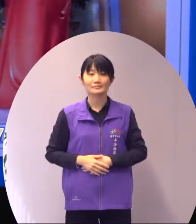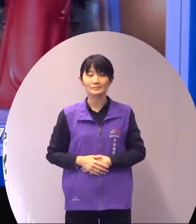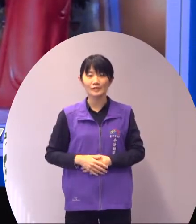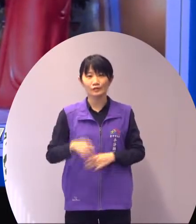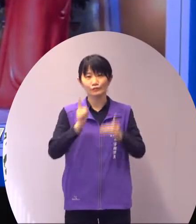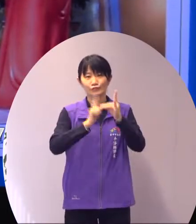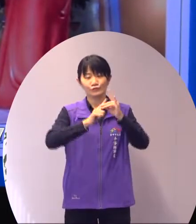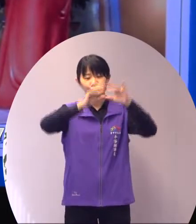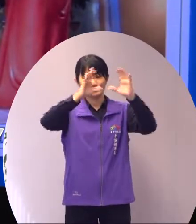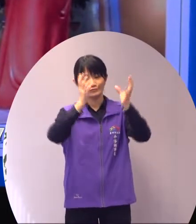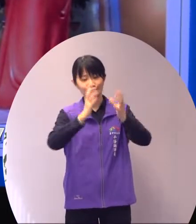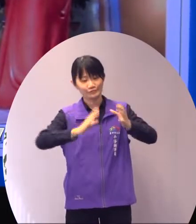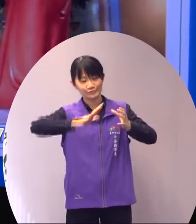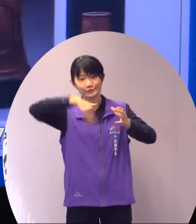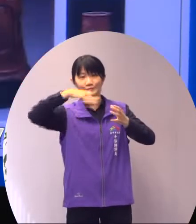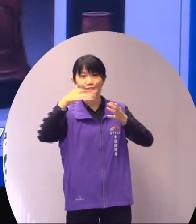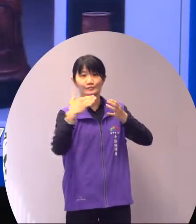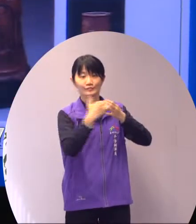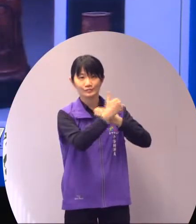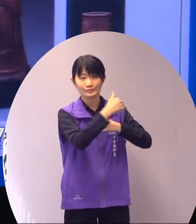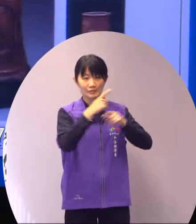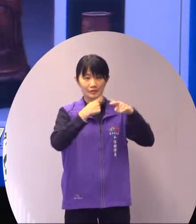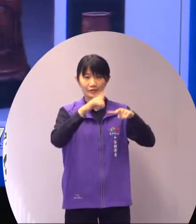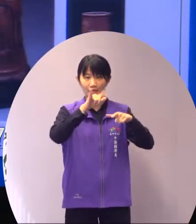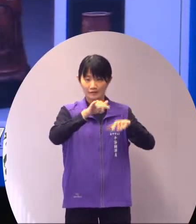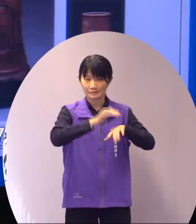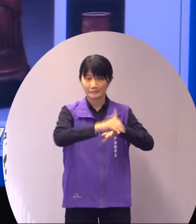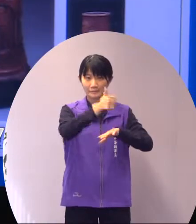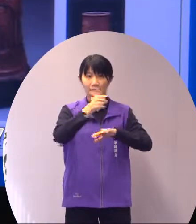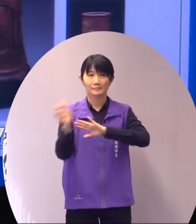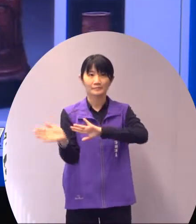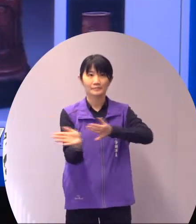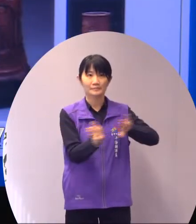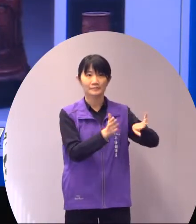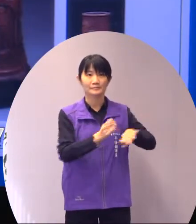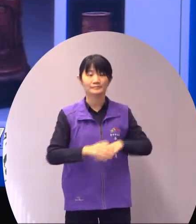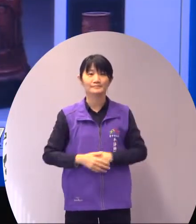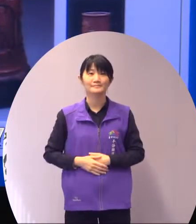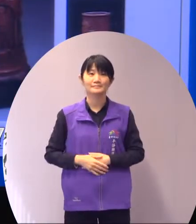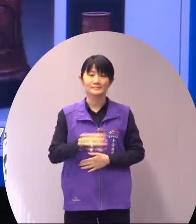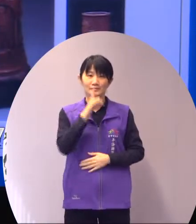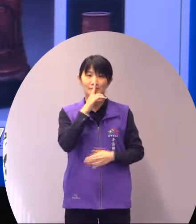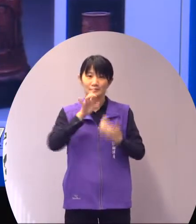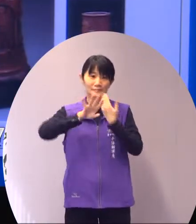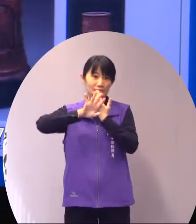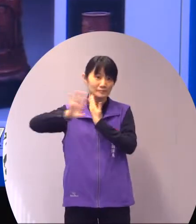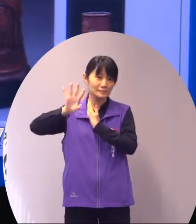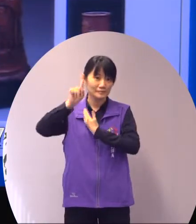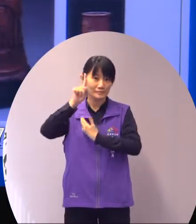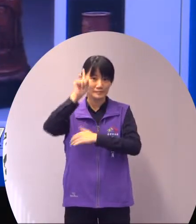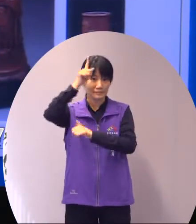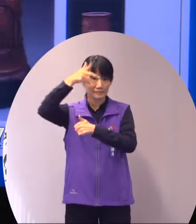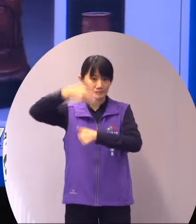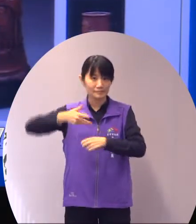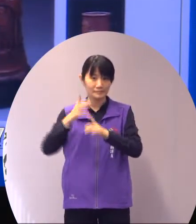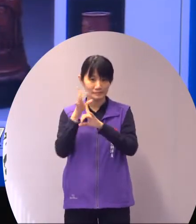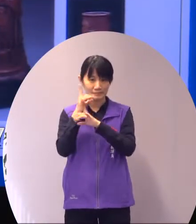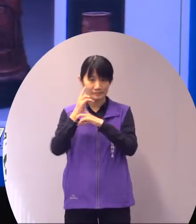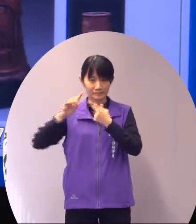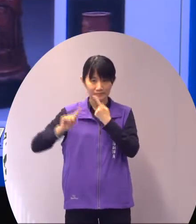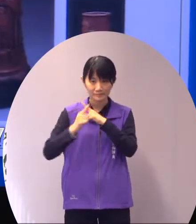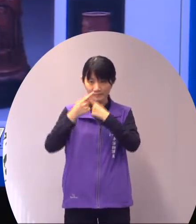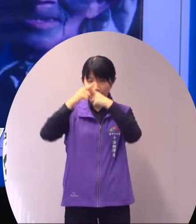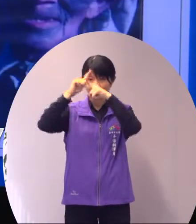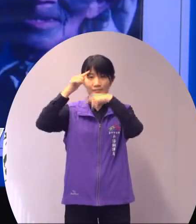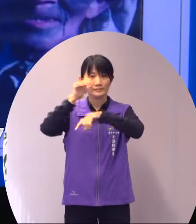者为叶永柱艺师。那我们台中还有另外一项传统竹雕，保存者为陈